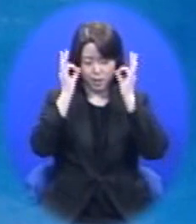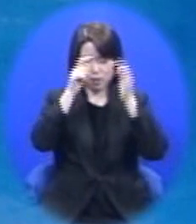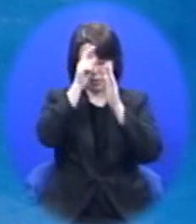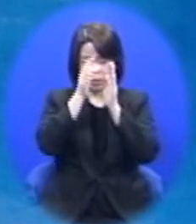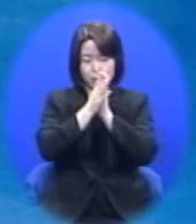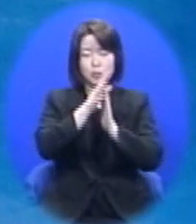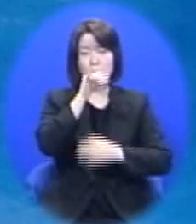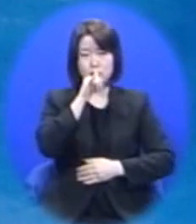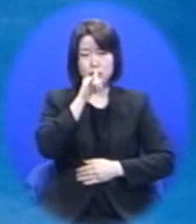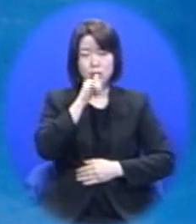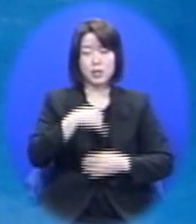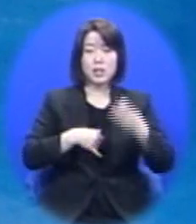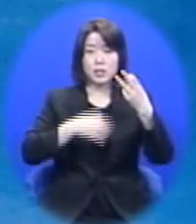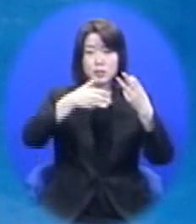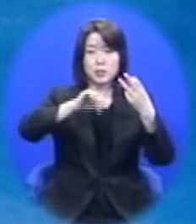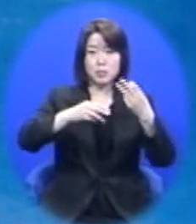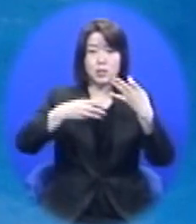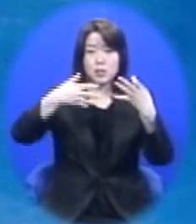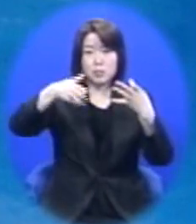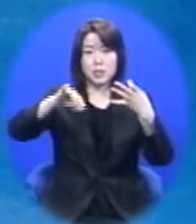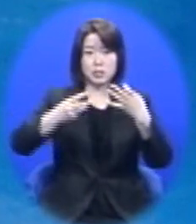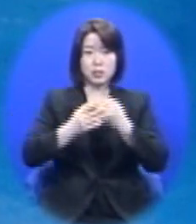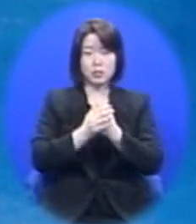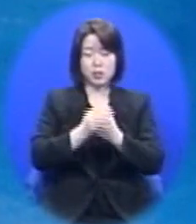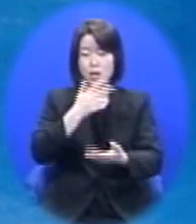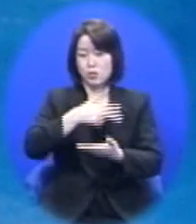13절, 14절에 주님 돌아와 주십시오.